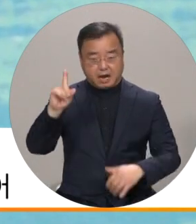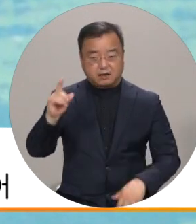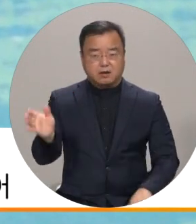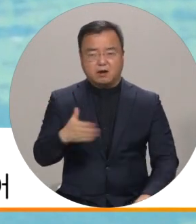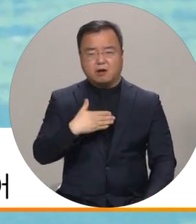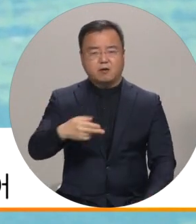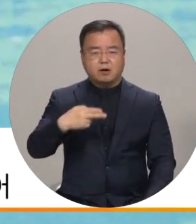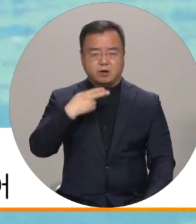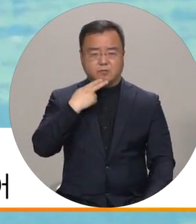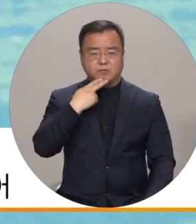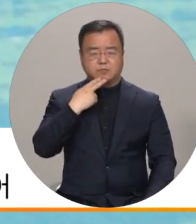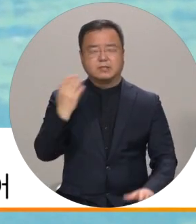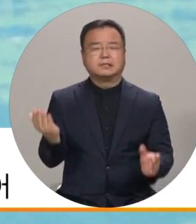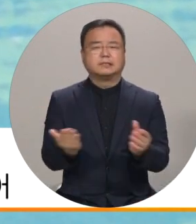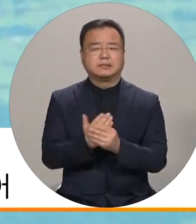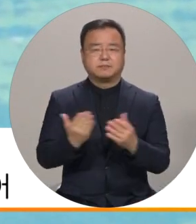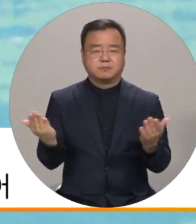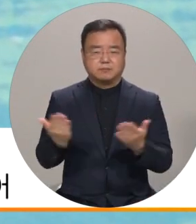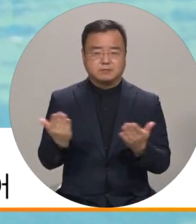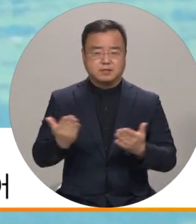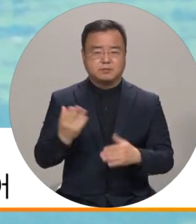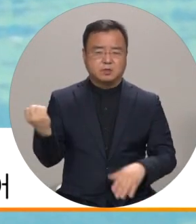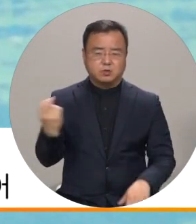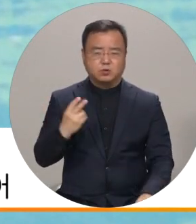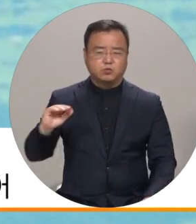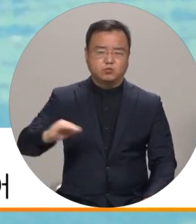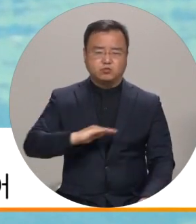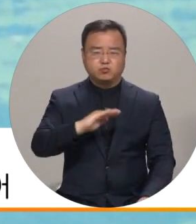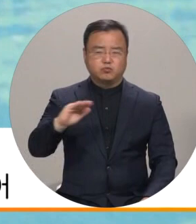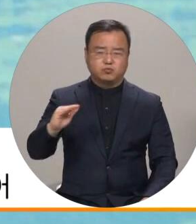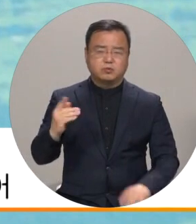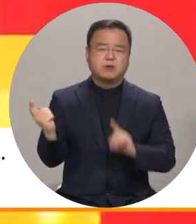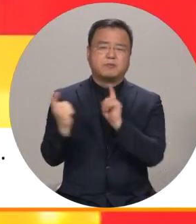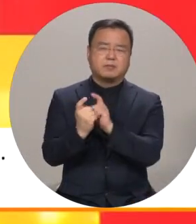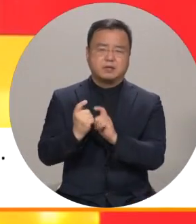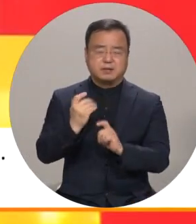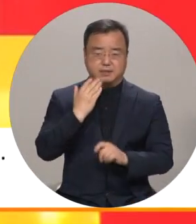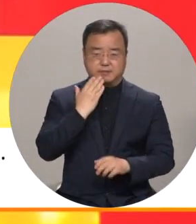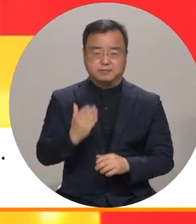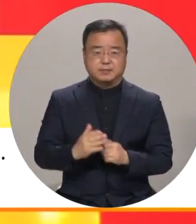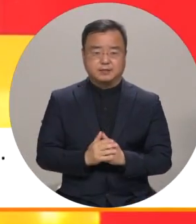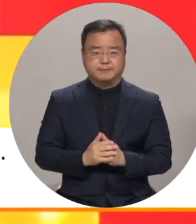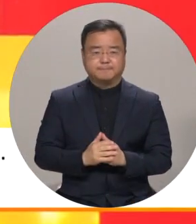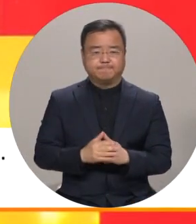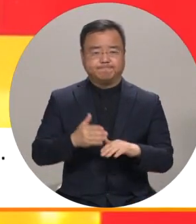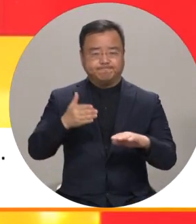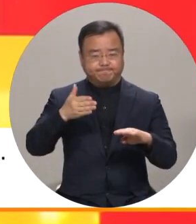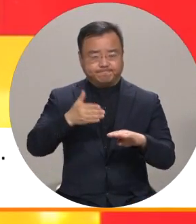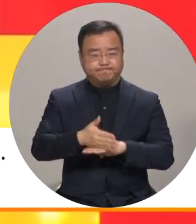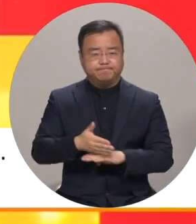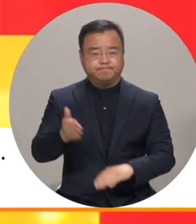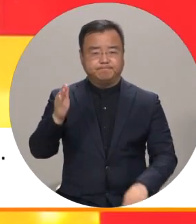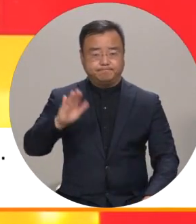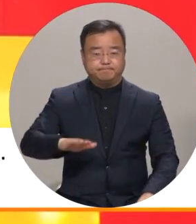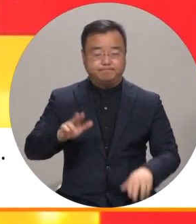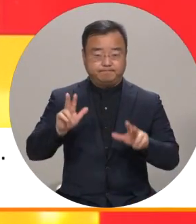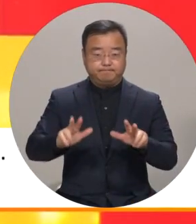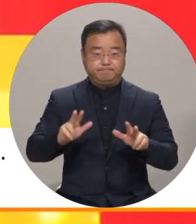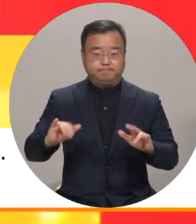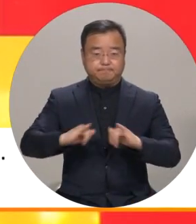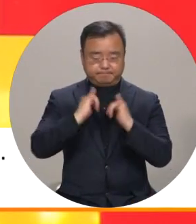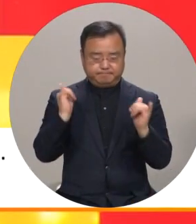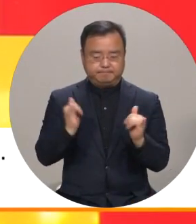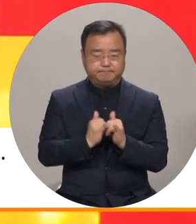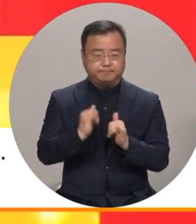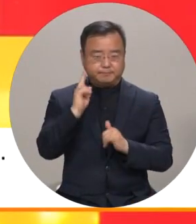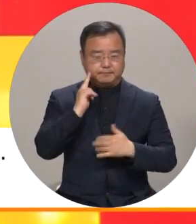참사가 분명 또 다른 우리를 집어삼키리라 생각이 들어. 늦었지만 지금이라도 사회적